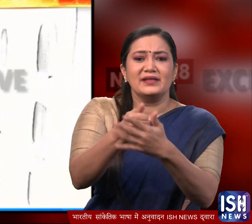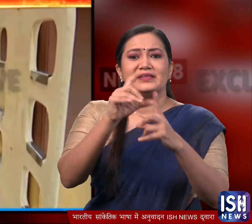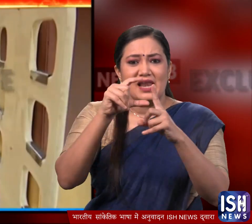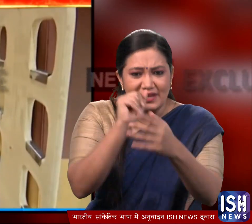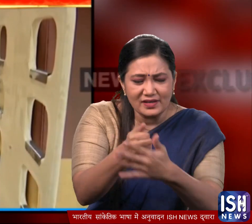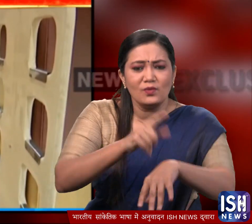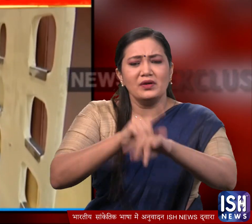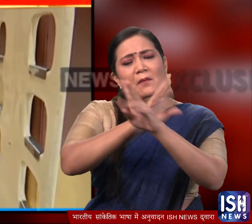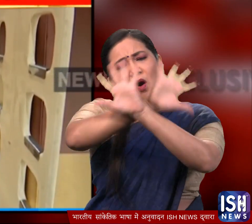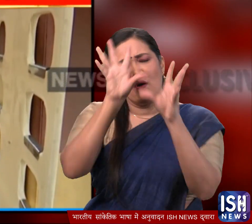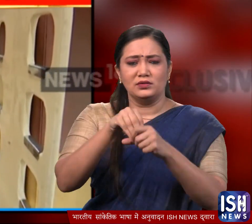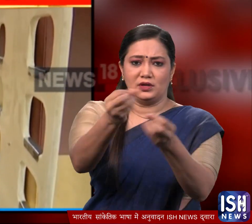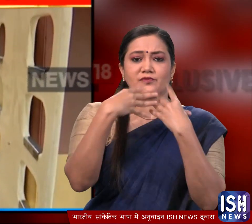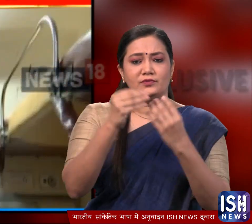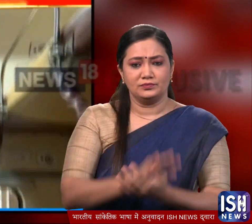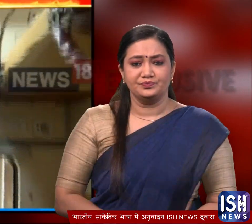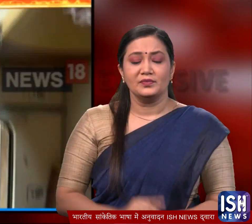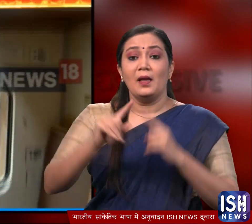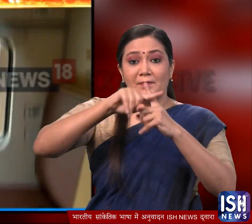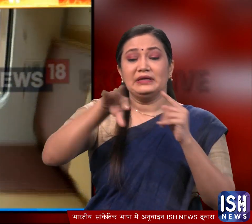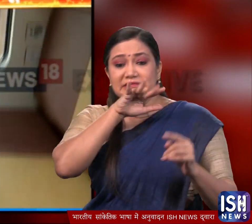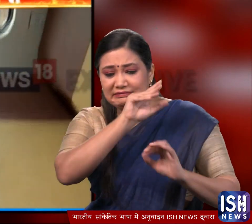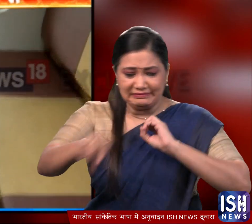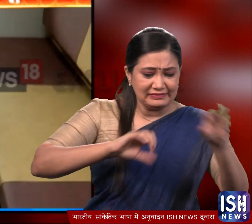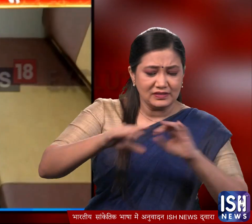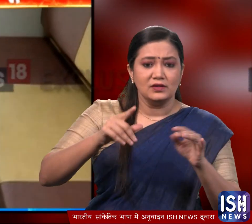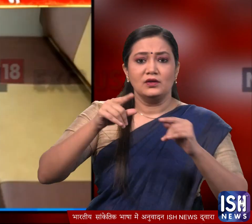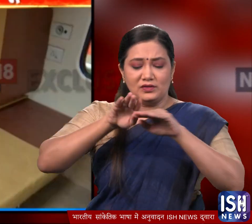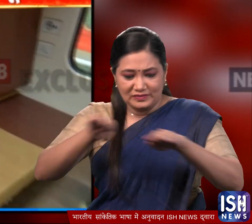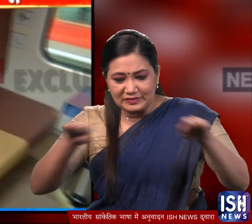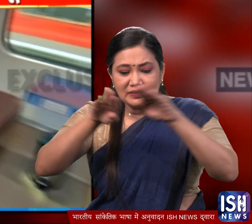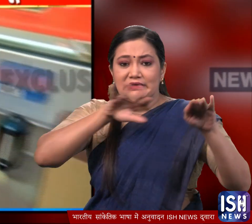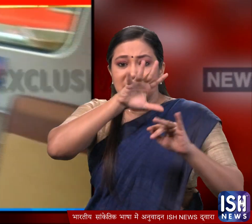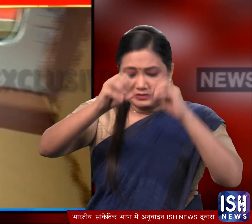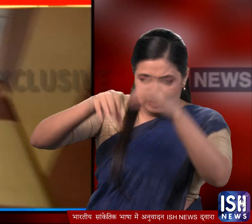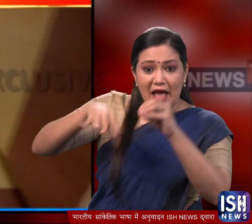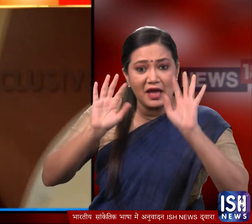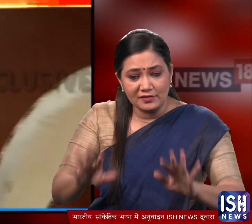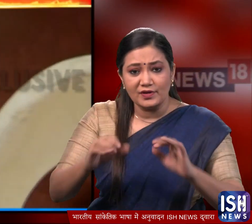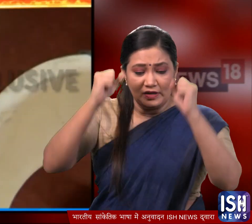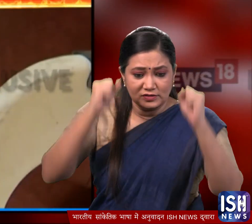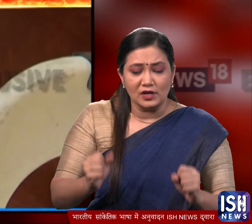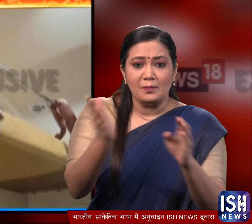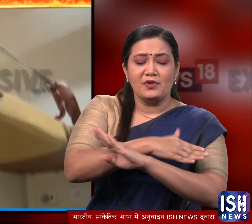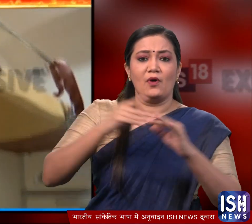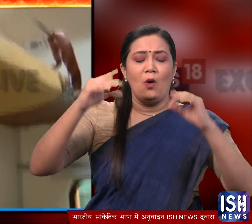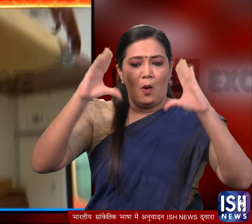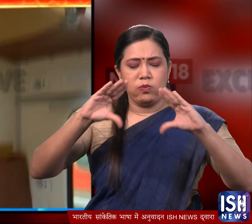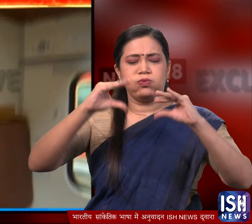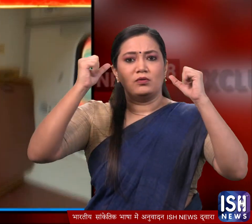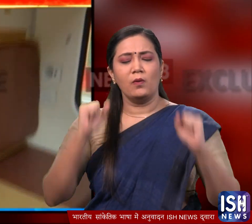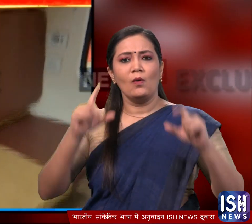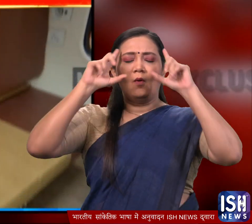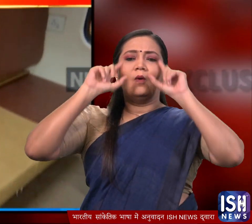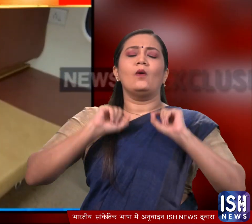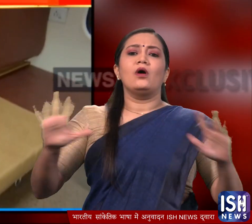पहुंचेगी। सफर के दौरान गंदगी न फैले, इसके लिए हर बर्थ पर कूड़ेदान रखे गए। यही नहीं, सीट को पहले से आरामदायक बनाने के इंतजाम